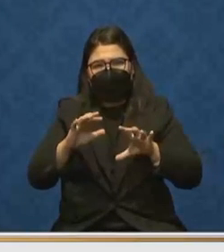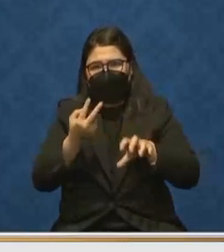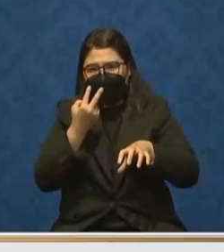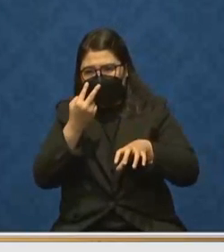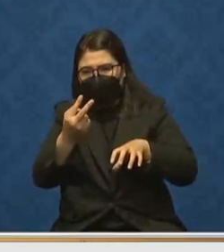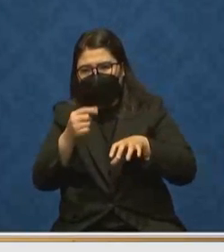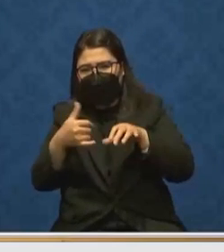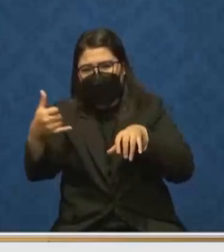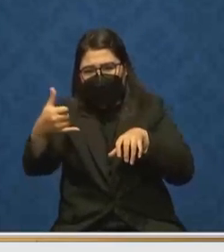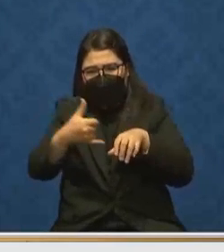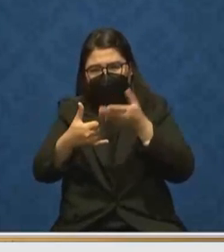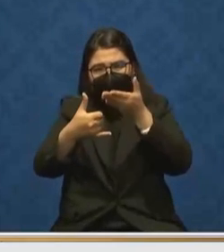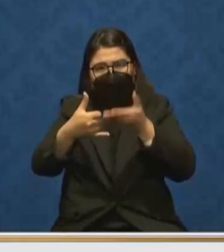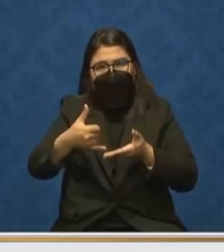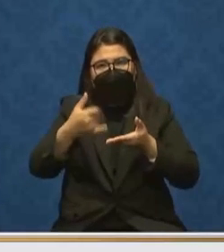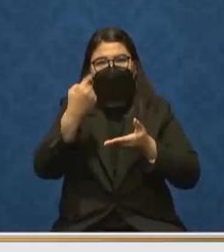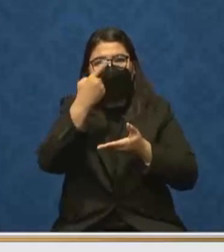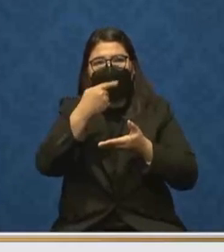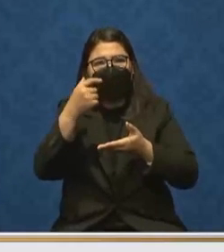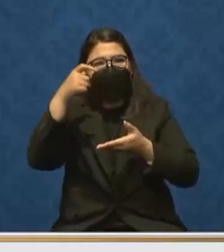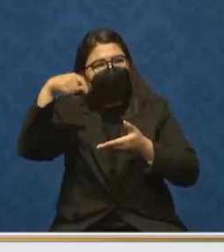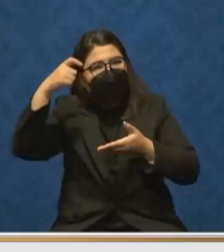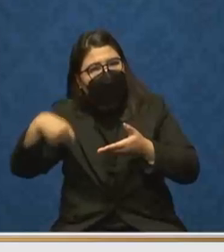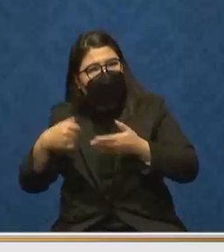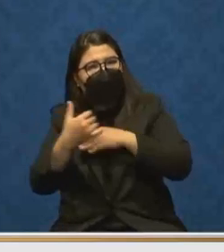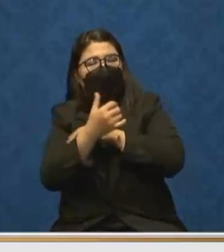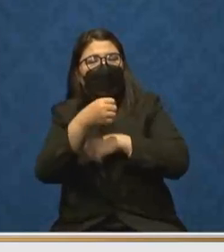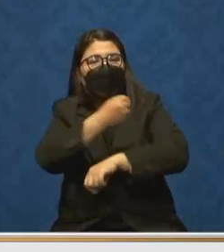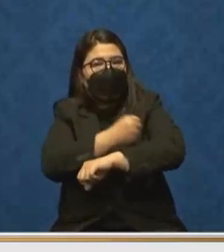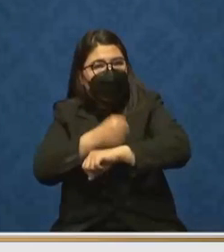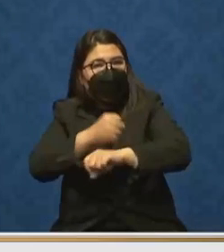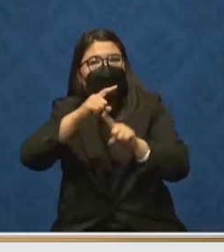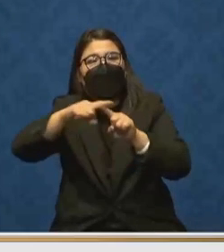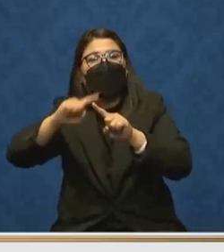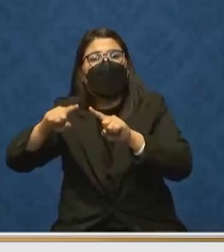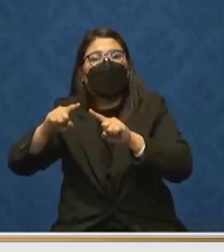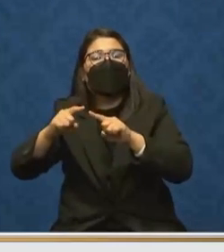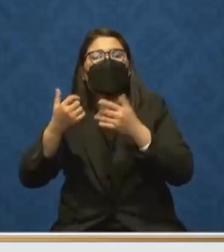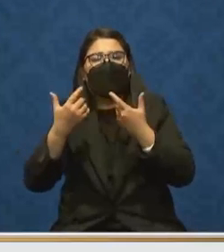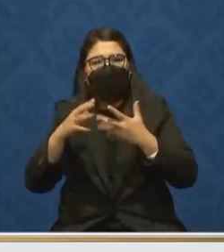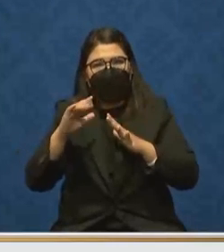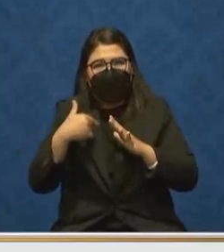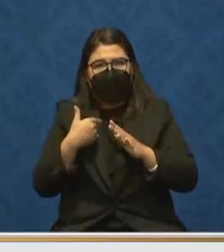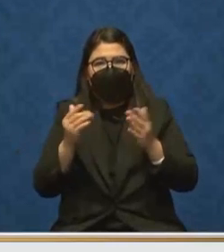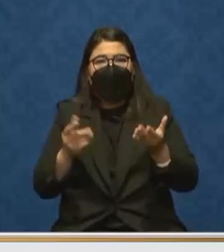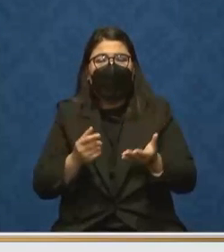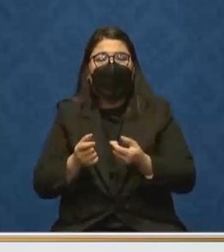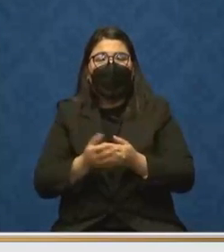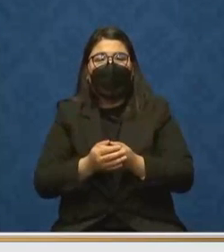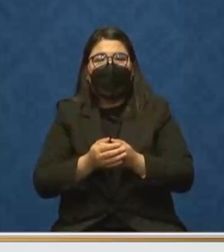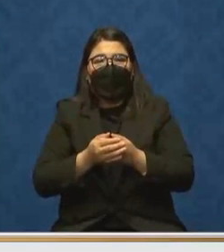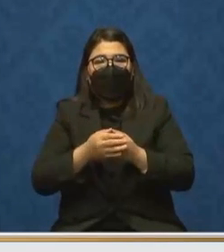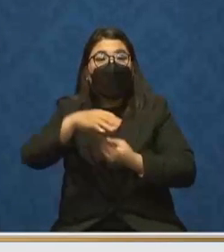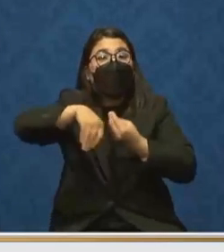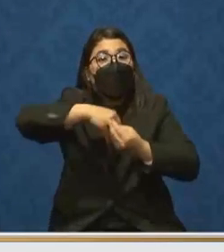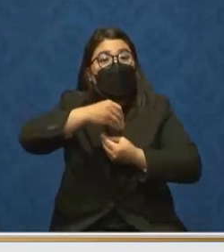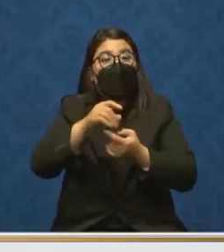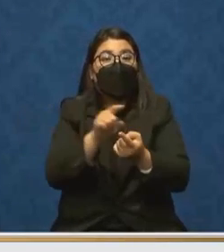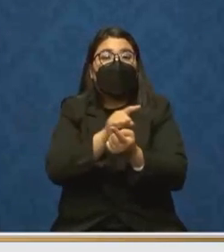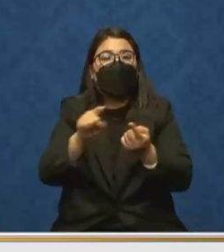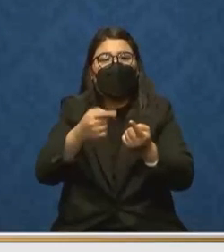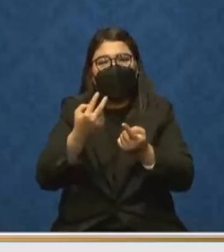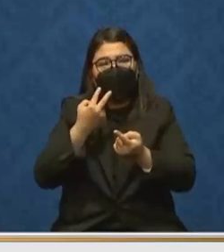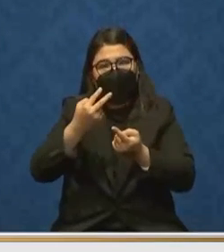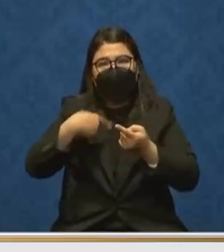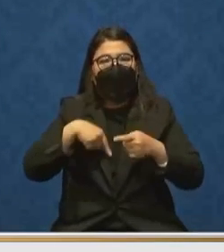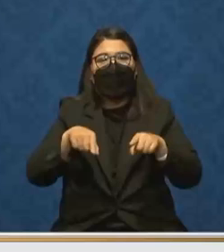าวตลอดจนพัฒนาพื้นที่บริเวณชายแดนให้มีความพร้อมสำหรับรองรับกิจกรรมทางเศรษฐกิจและสังคมที่เชื่อมโยงกับประเทศเพื่อนบ้าน